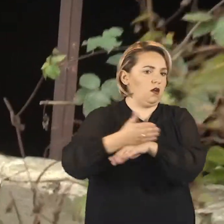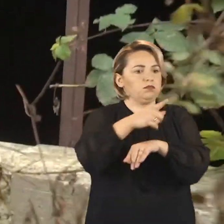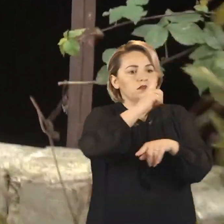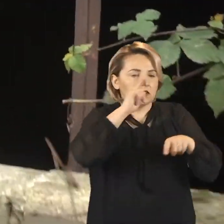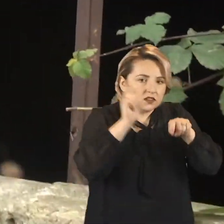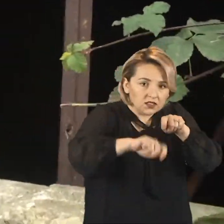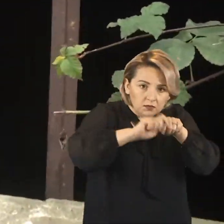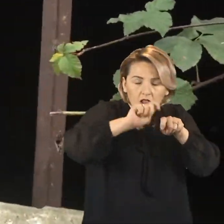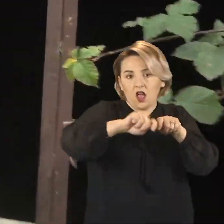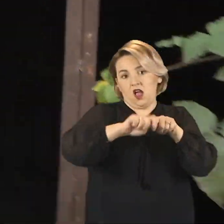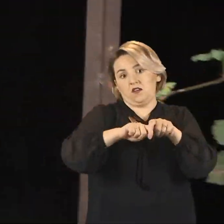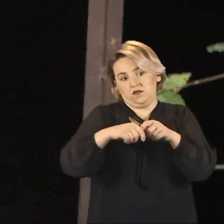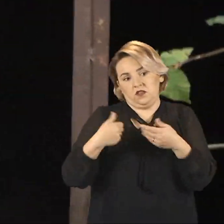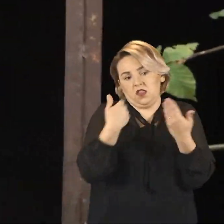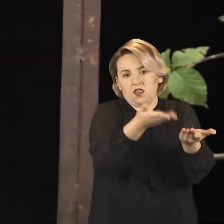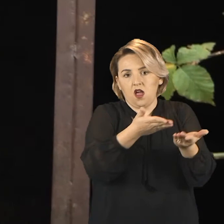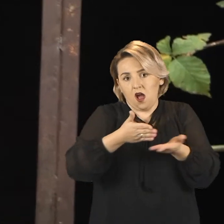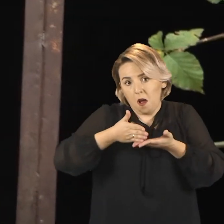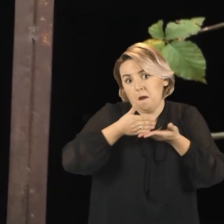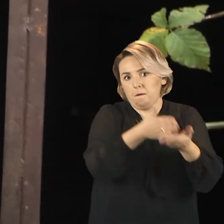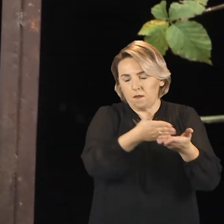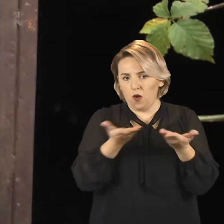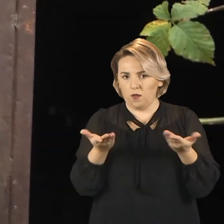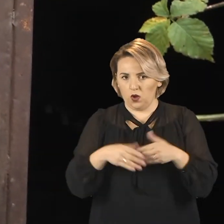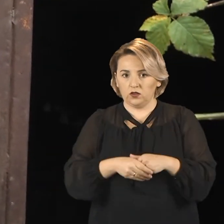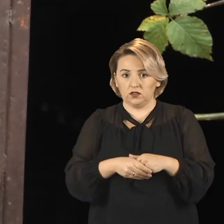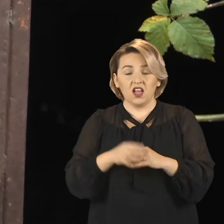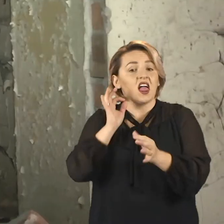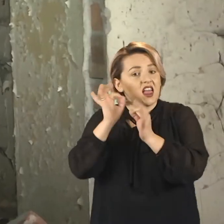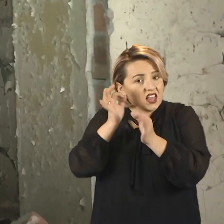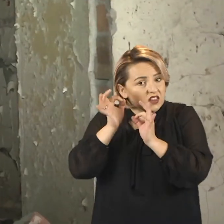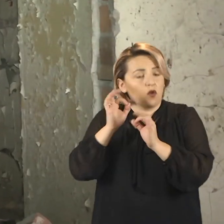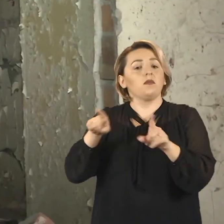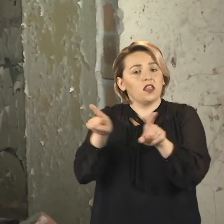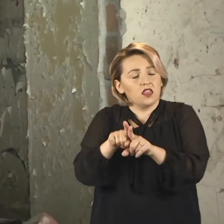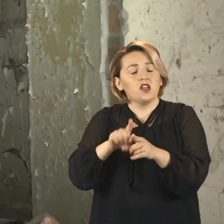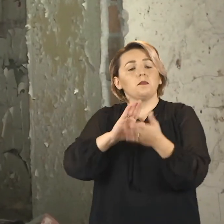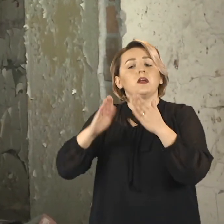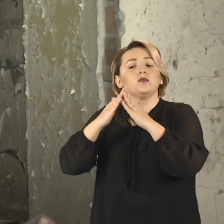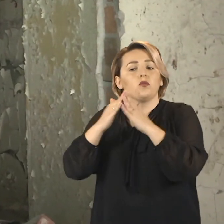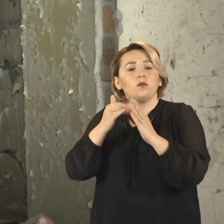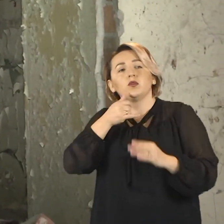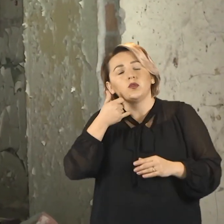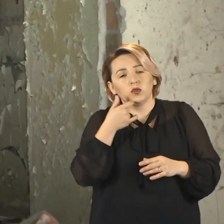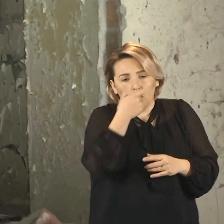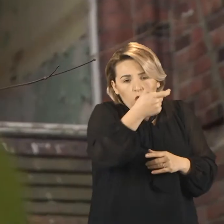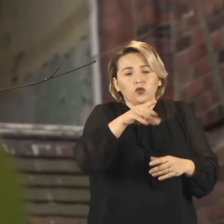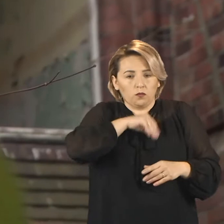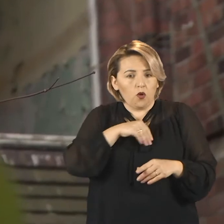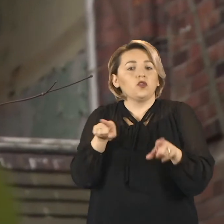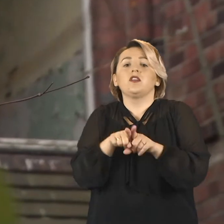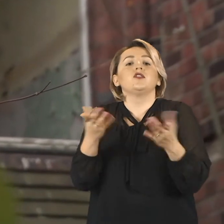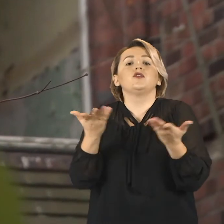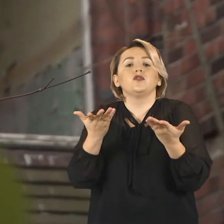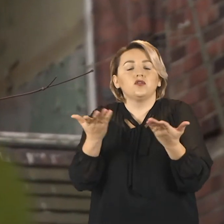udadzą się na miejsce i sprawdzą No i oczywiście udzielą kompetentnej pomocy informacje o osobach bezdomnych potrzebujących